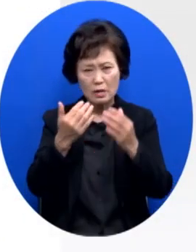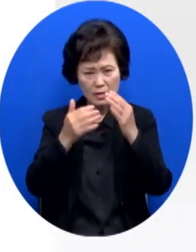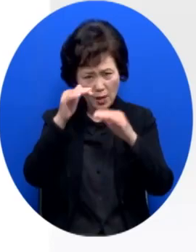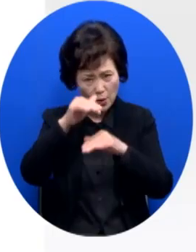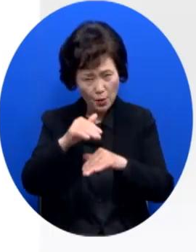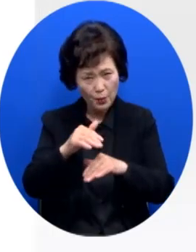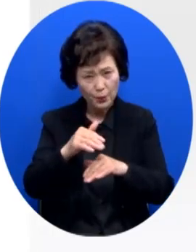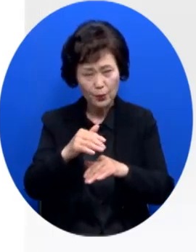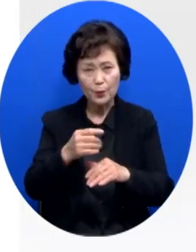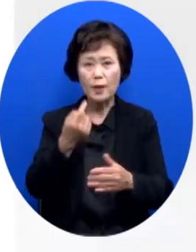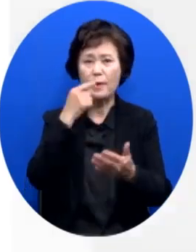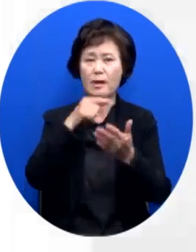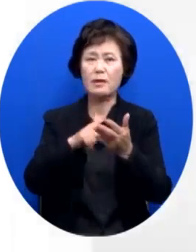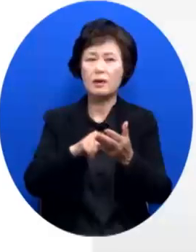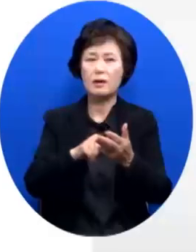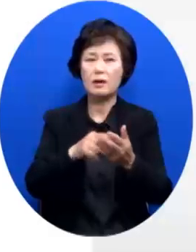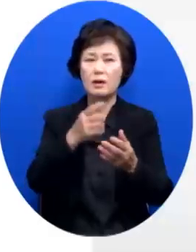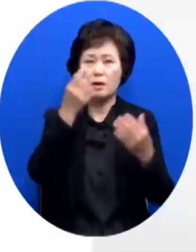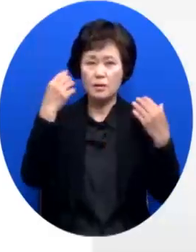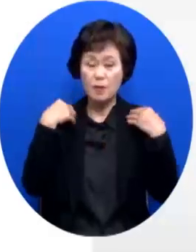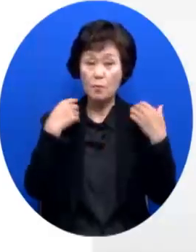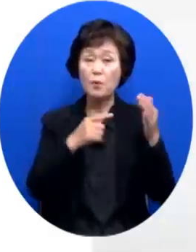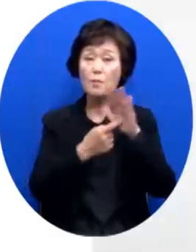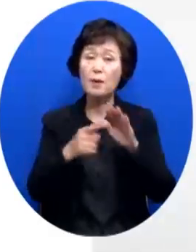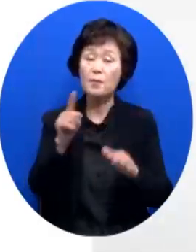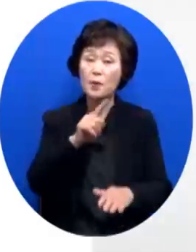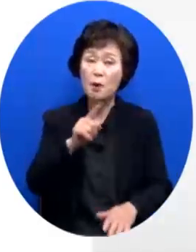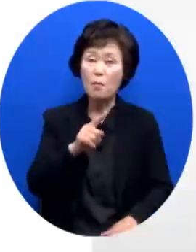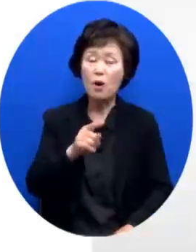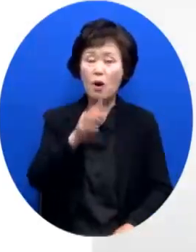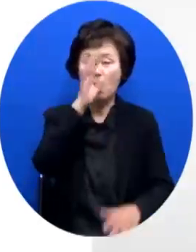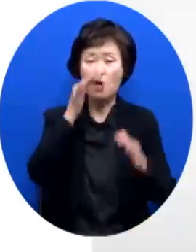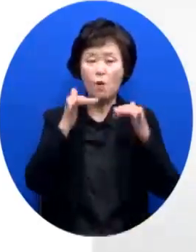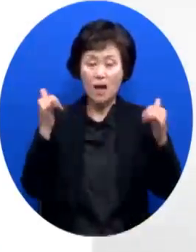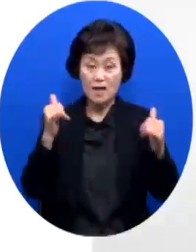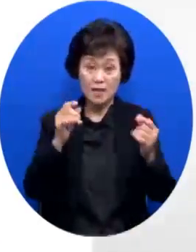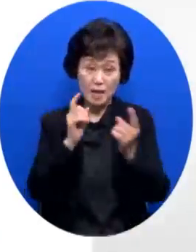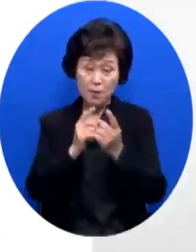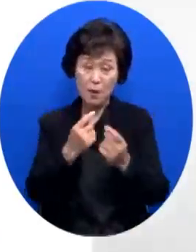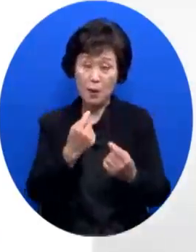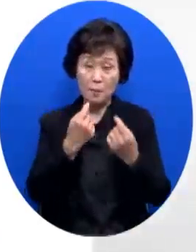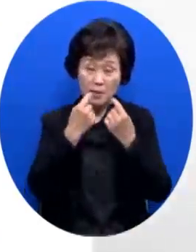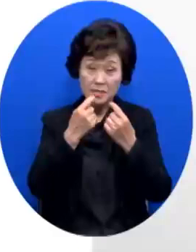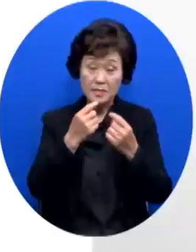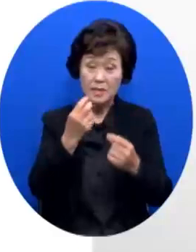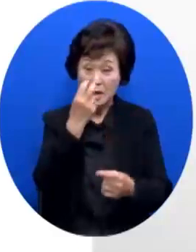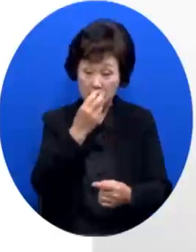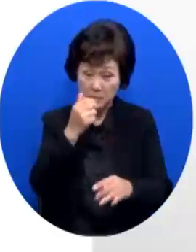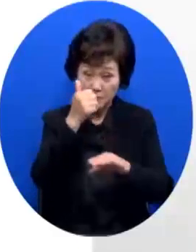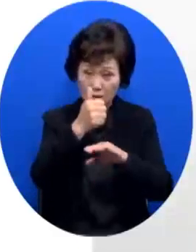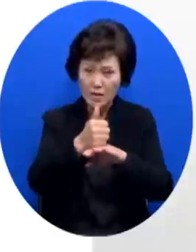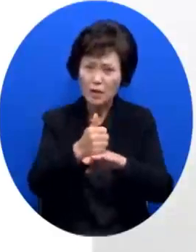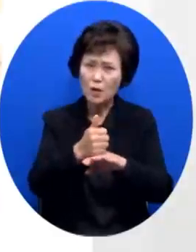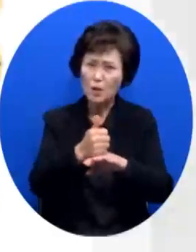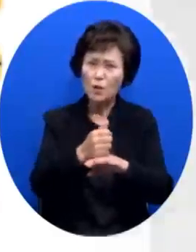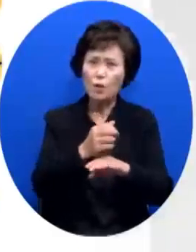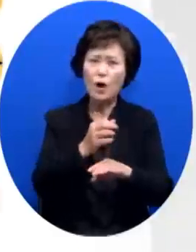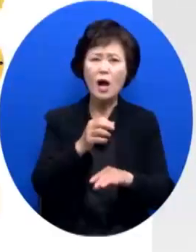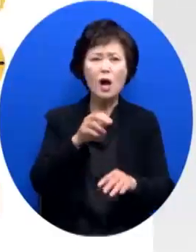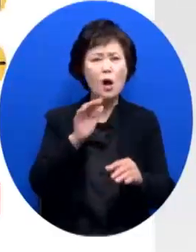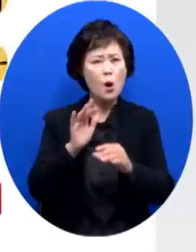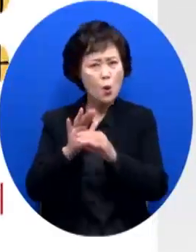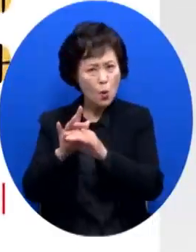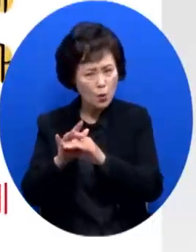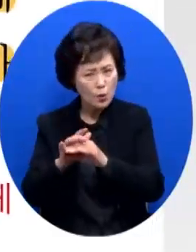밝혔습니다. 방역당국은 국내에서 보고된 환자를 대상으로 PCR 검사를 진행한 결과 아데노 코로나